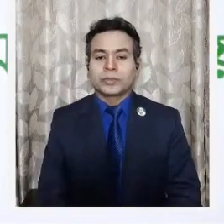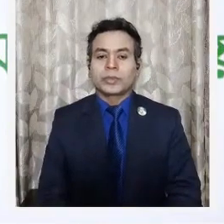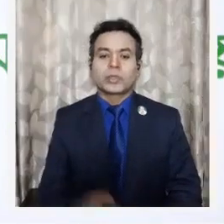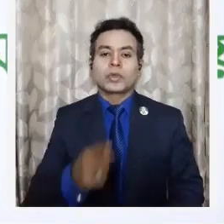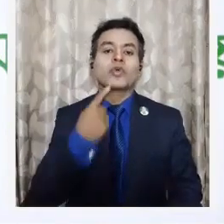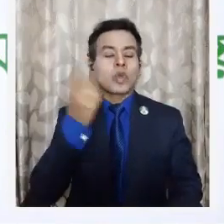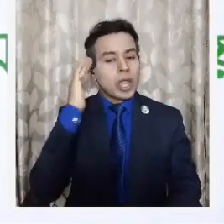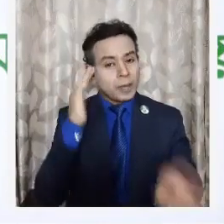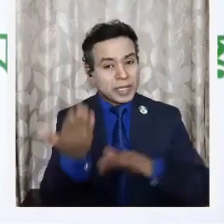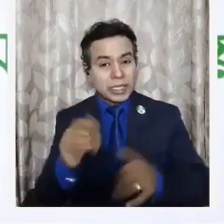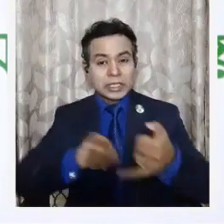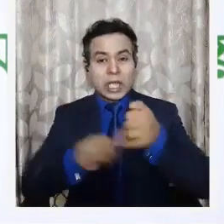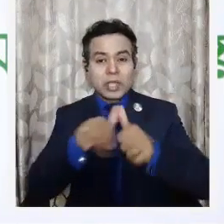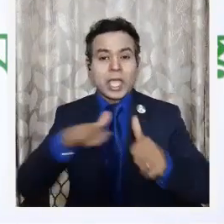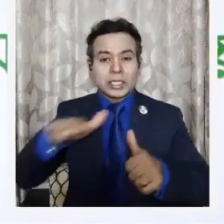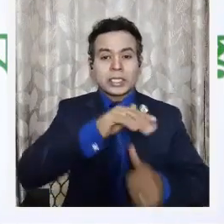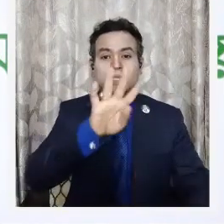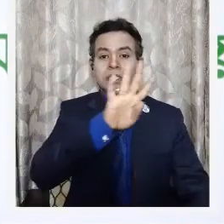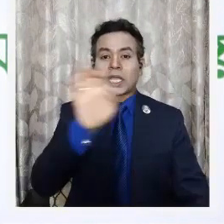13,922 জন।